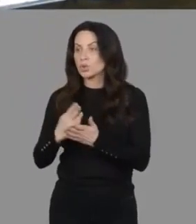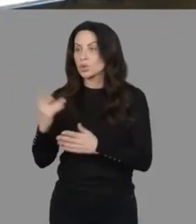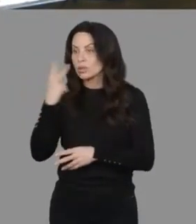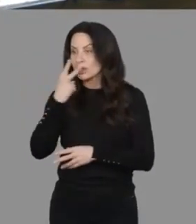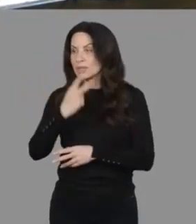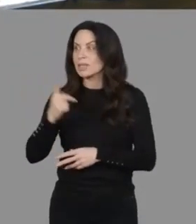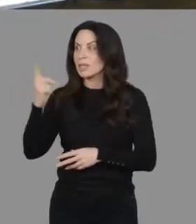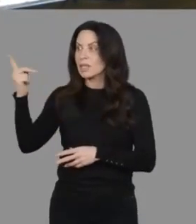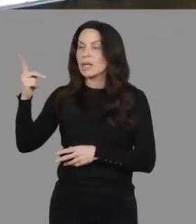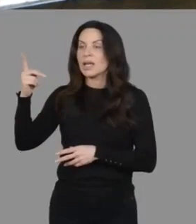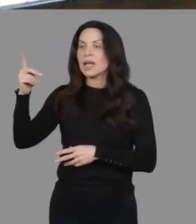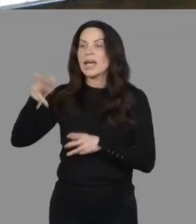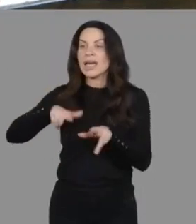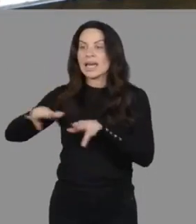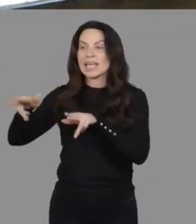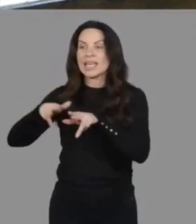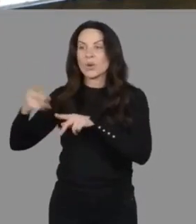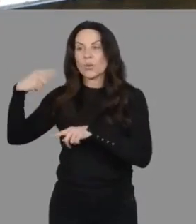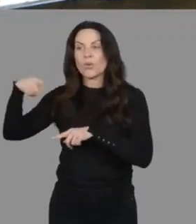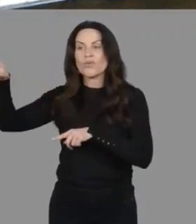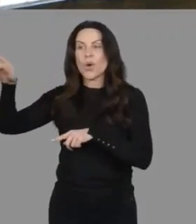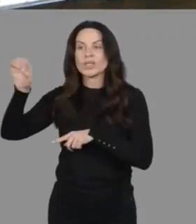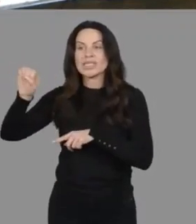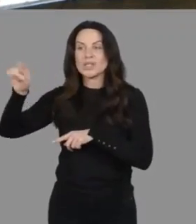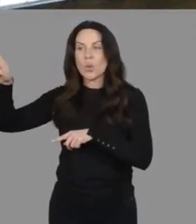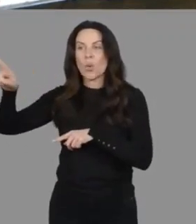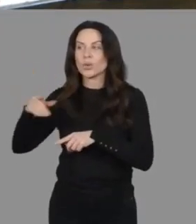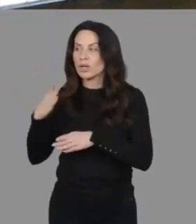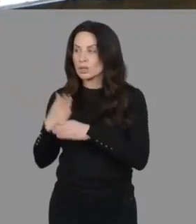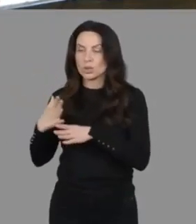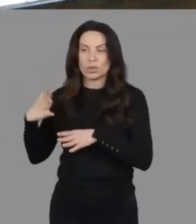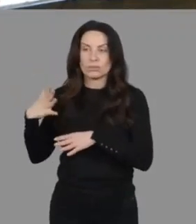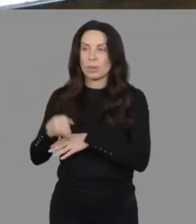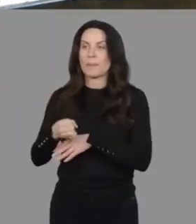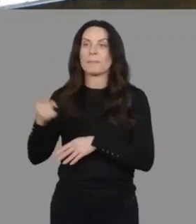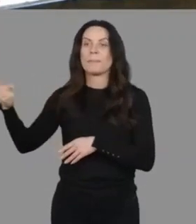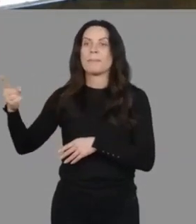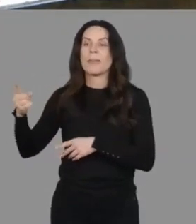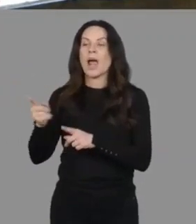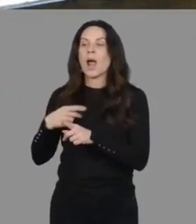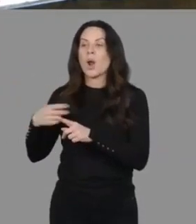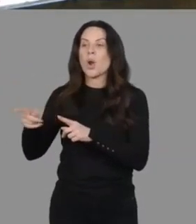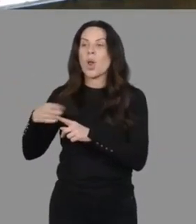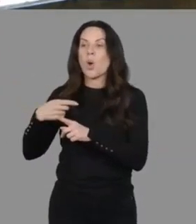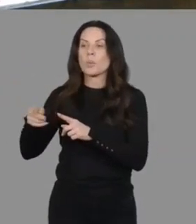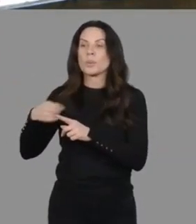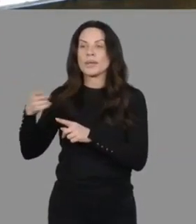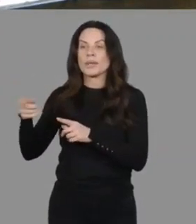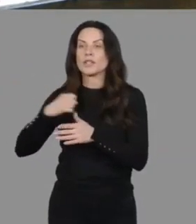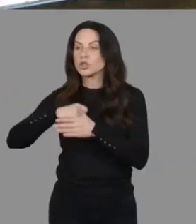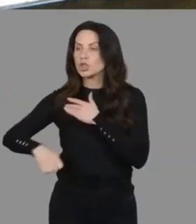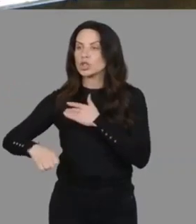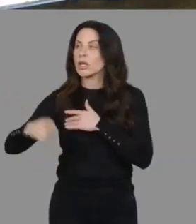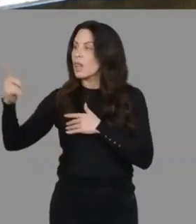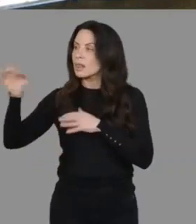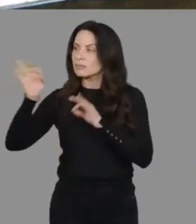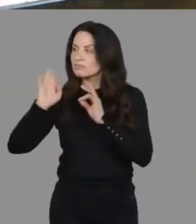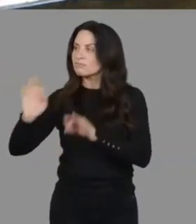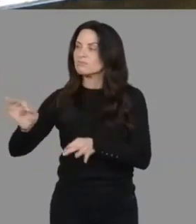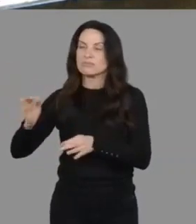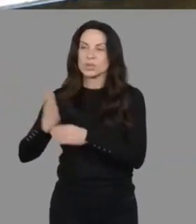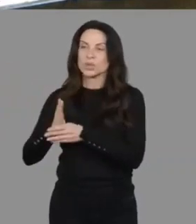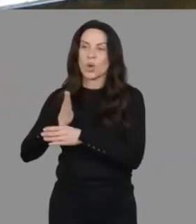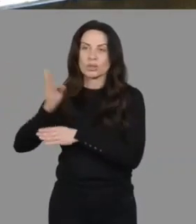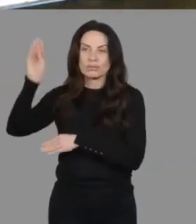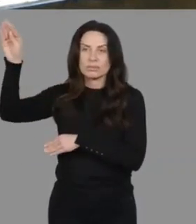Regierung von Söder sein kann. Weil der Lobbyismus halt sehr schnell und sehr gut unterwegs war. Schon